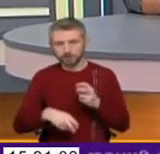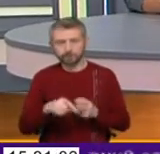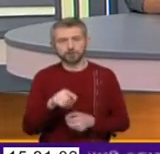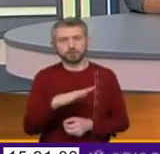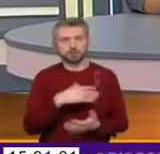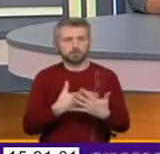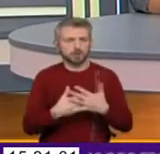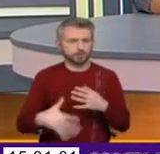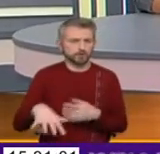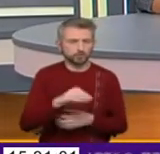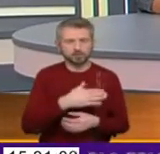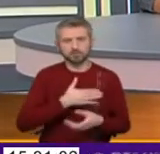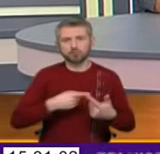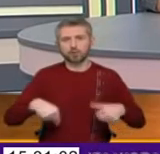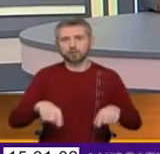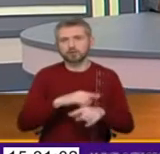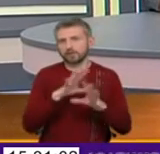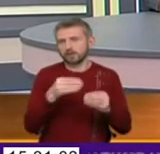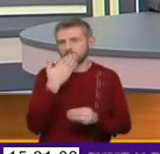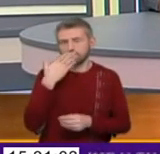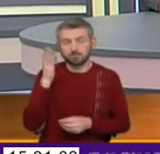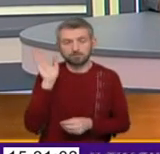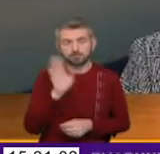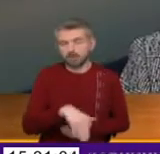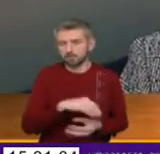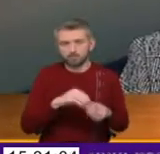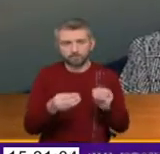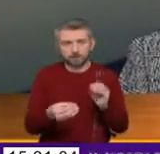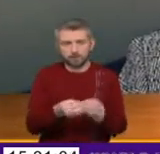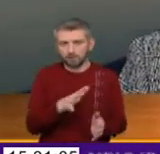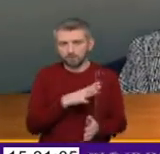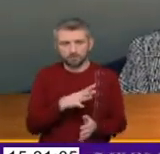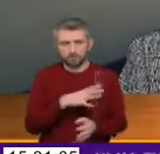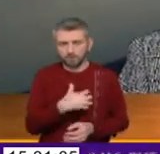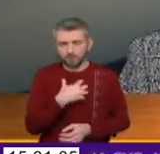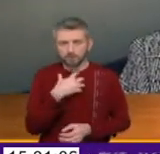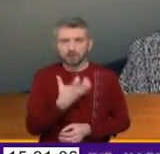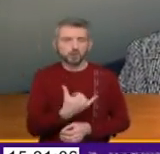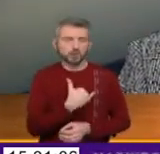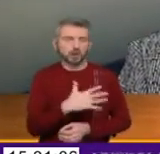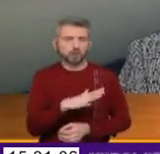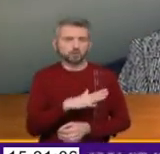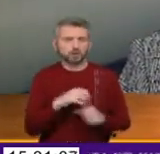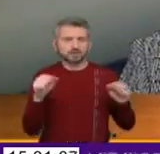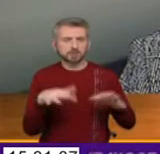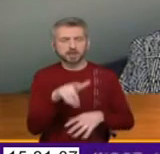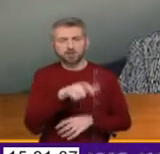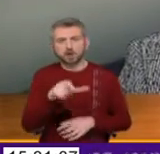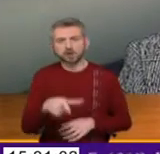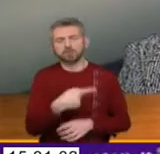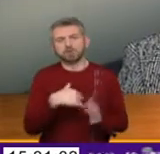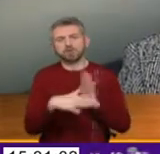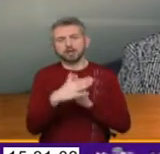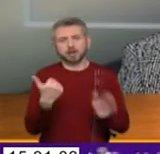були майже всюди. На моєму окрузі це взагалі була дуже проблема така ж. І в нас були зібрання мешканців, ми